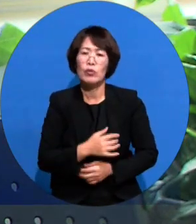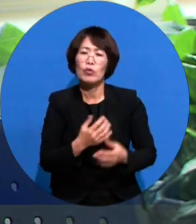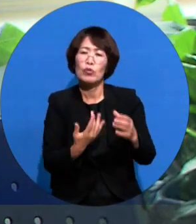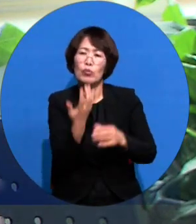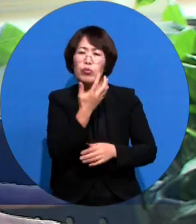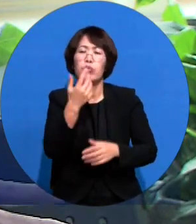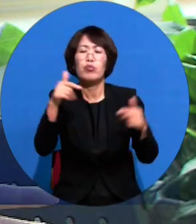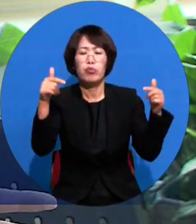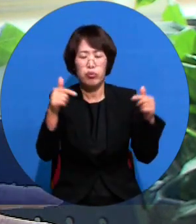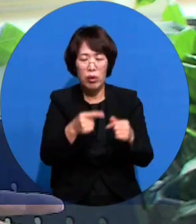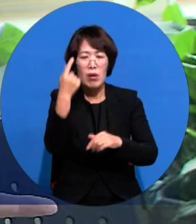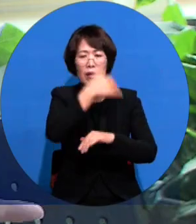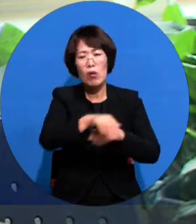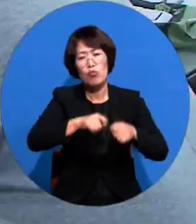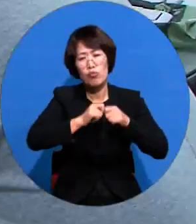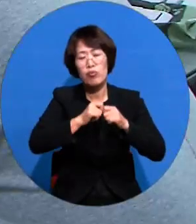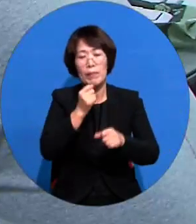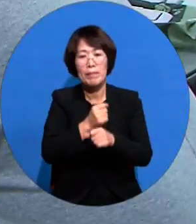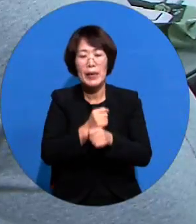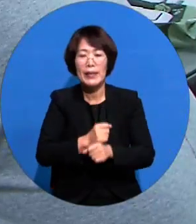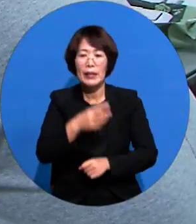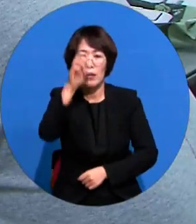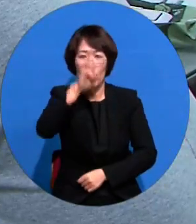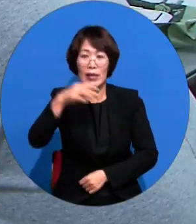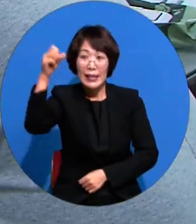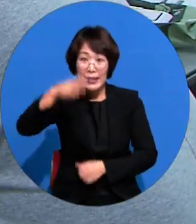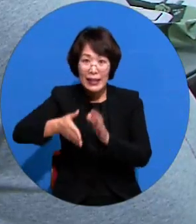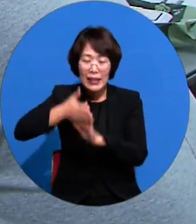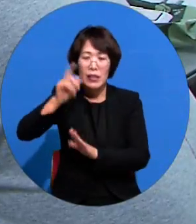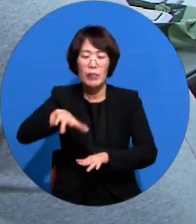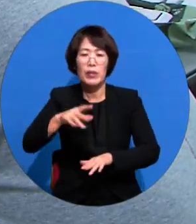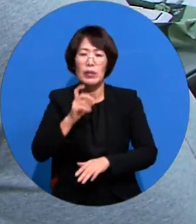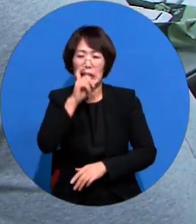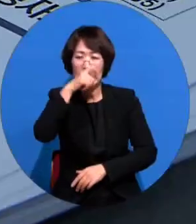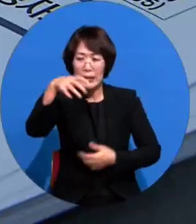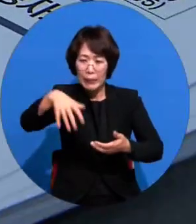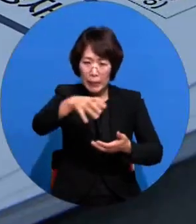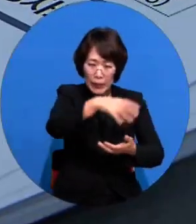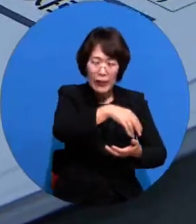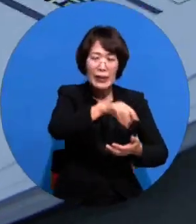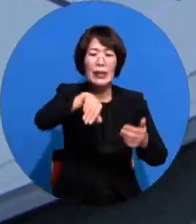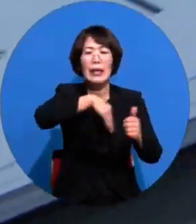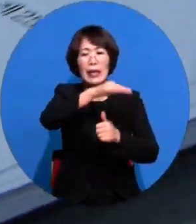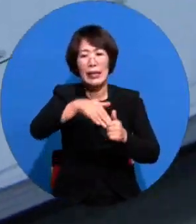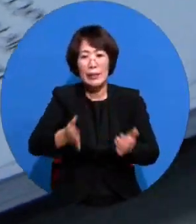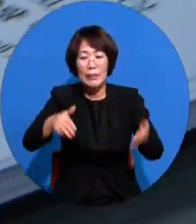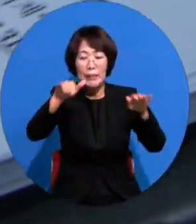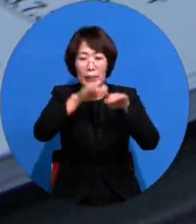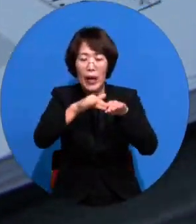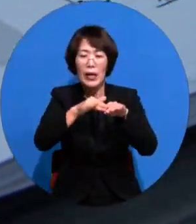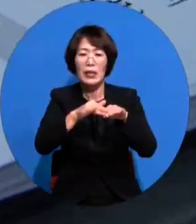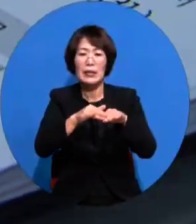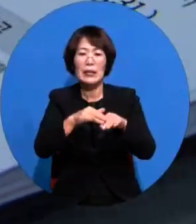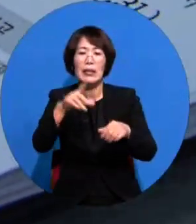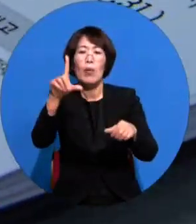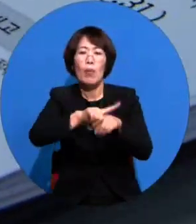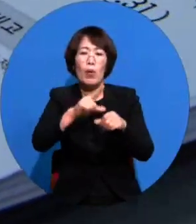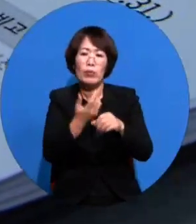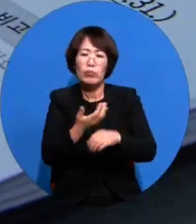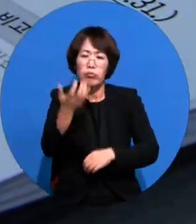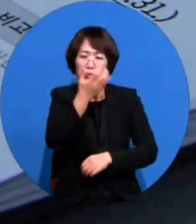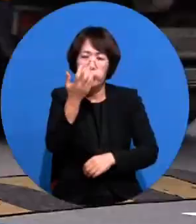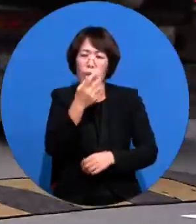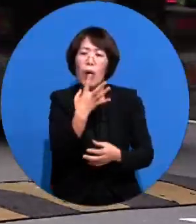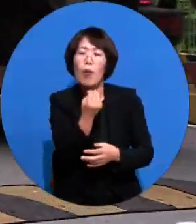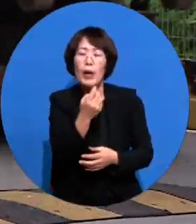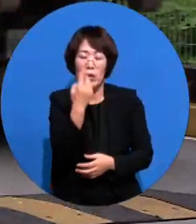대한 계획을 좀 구체적으로 해서 광양시는 우선 매립장 등 관내 환경 기초 시설에 대한 온실가스 배출량을